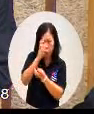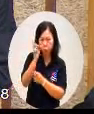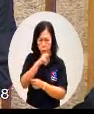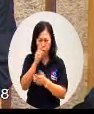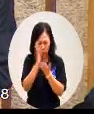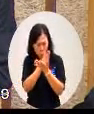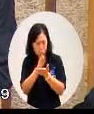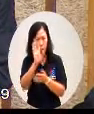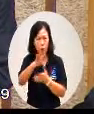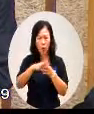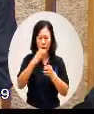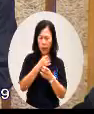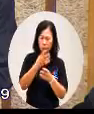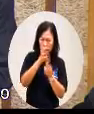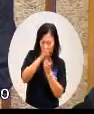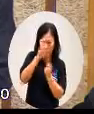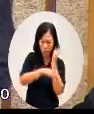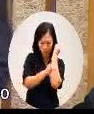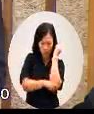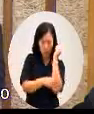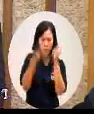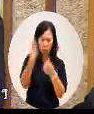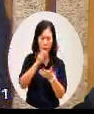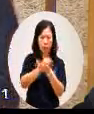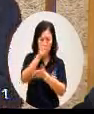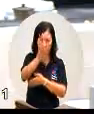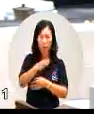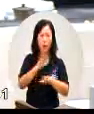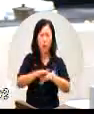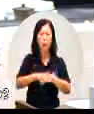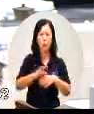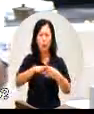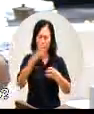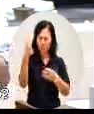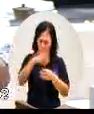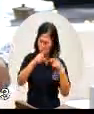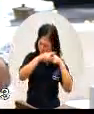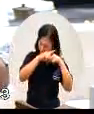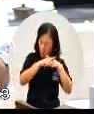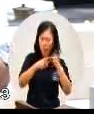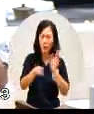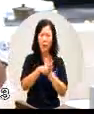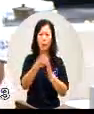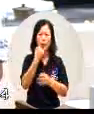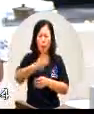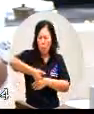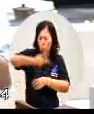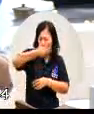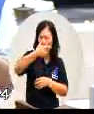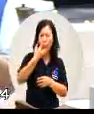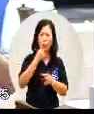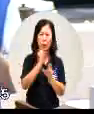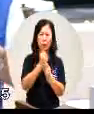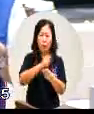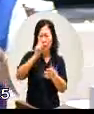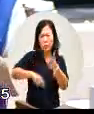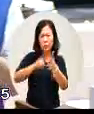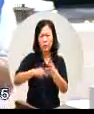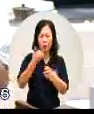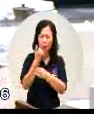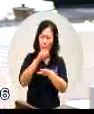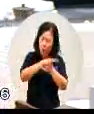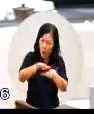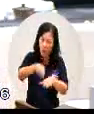相关的尺寸跟位置呢，再跟周议员报告。 好吧，你就好好研究，用最快速的、最简单又安全